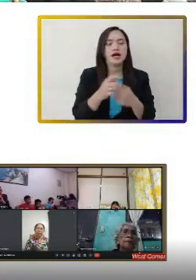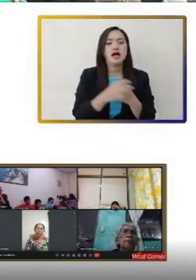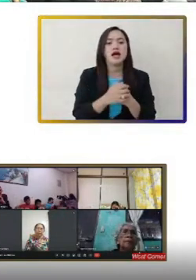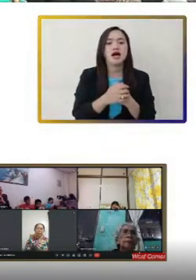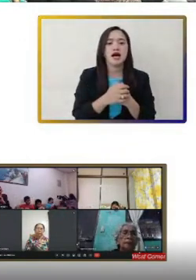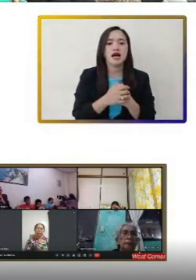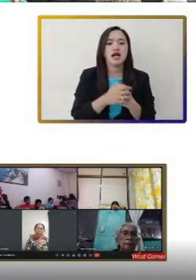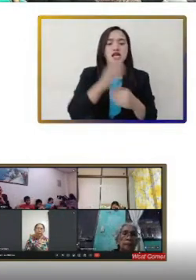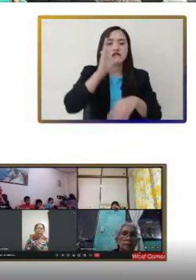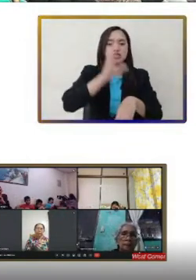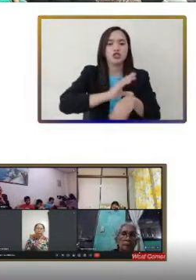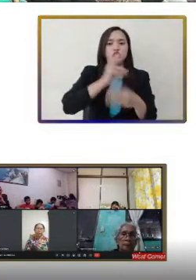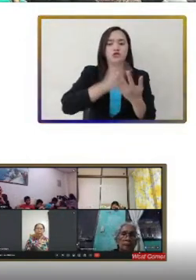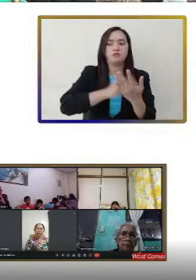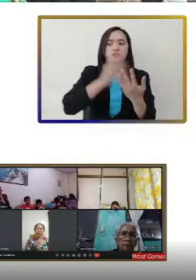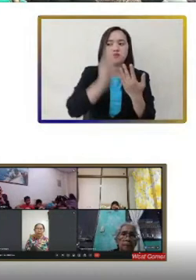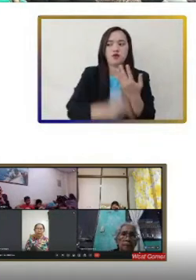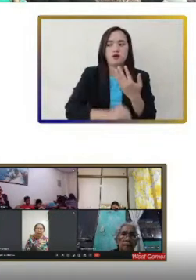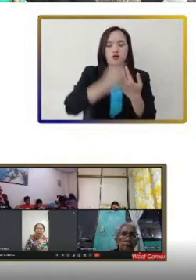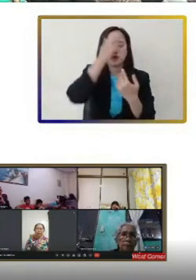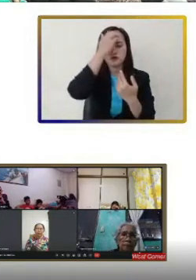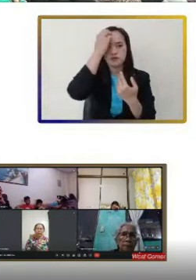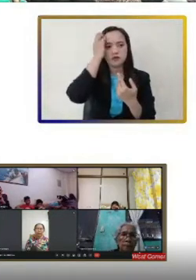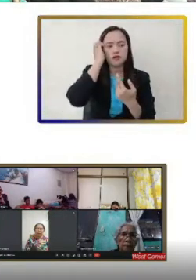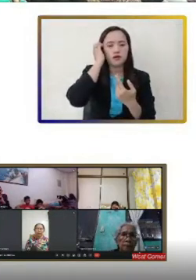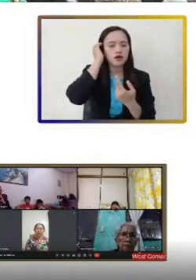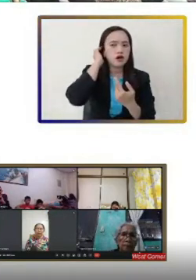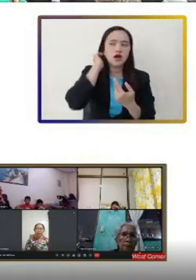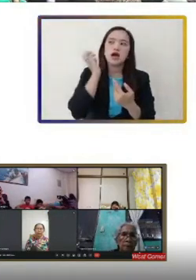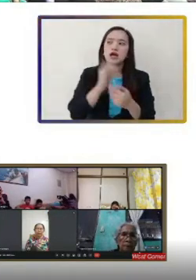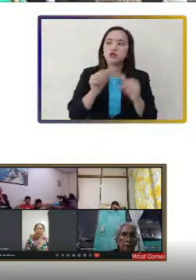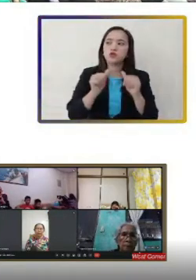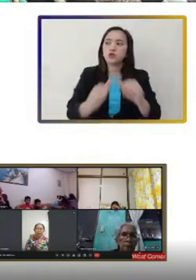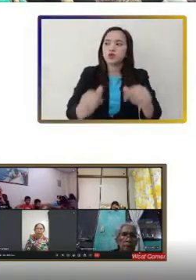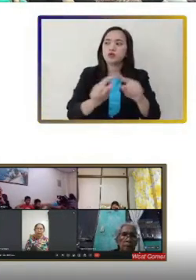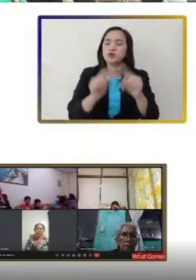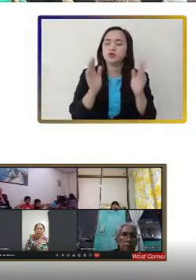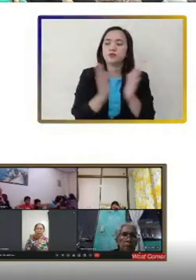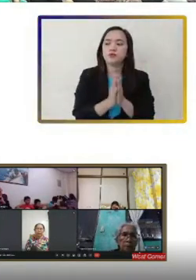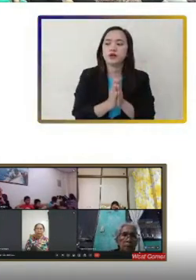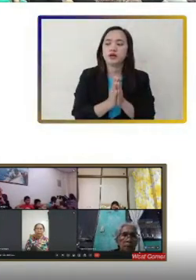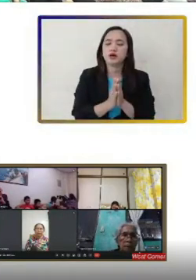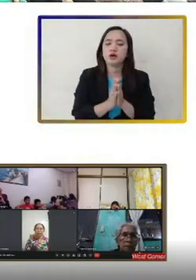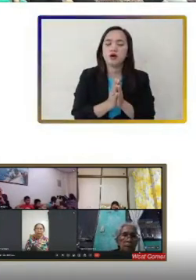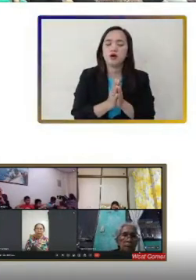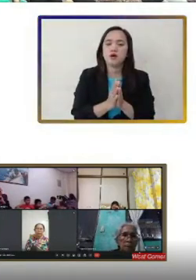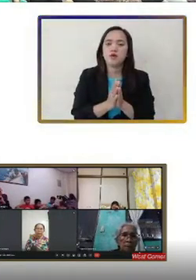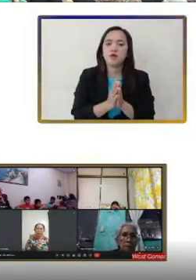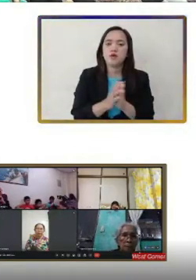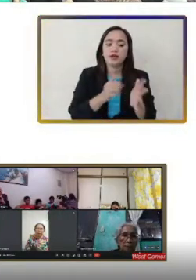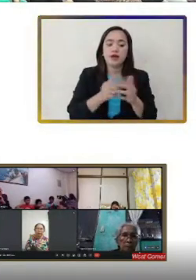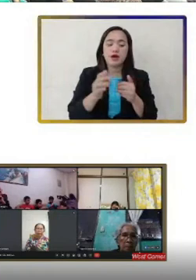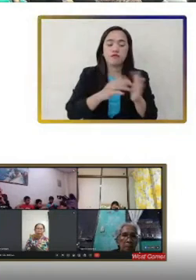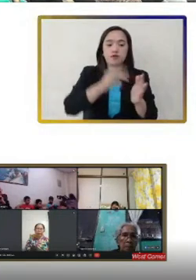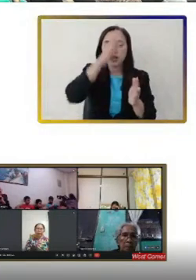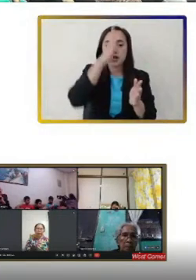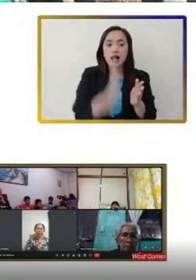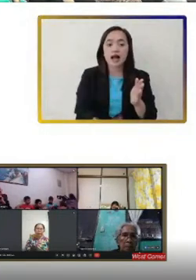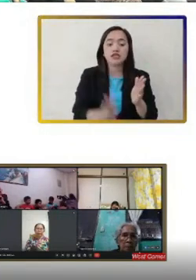rito. Then another thing that you should pray, mga kapatid, is ano man ang kalooban ng Panginoon, maaaring